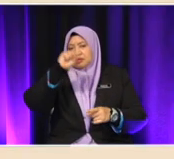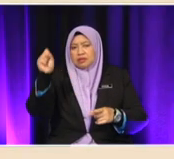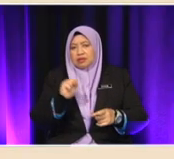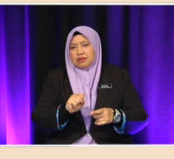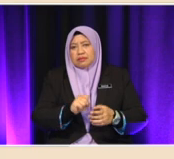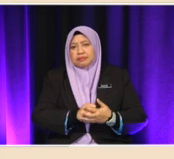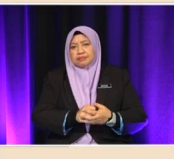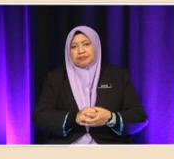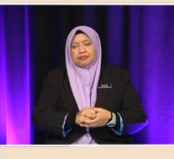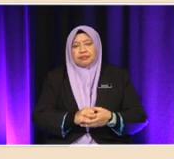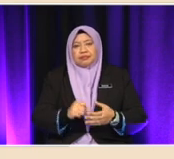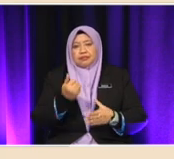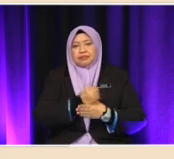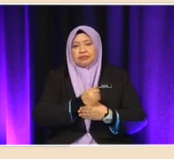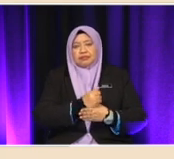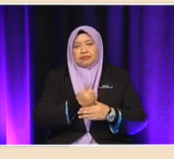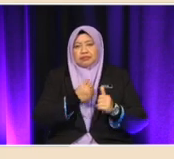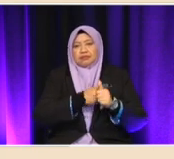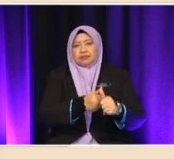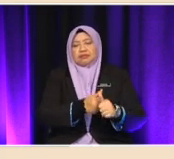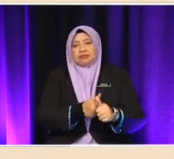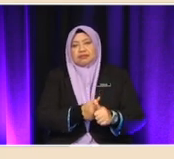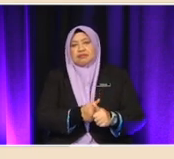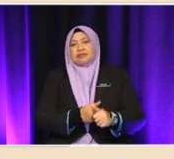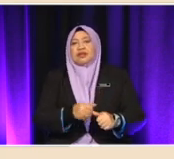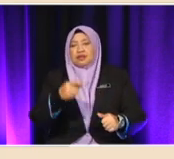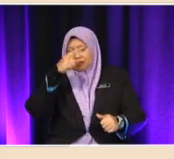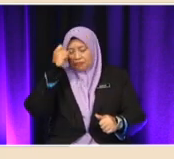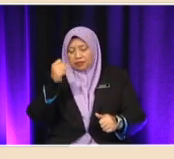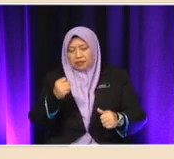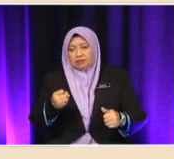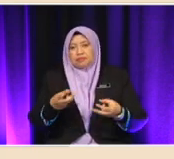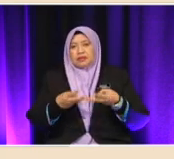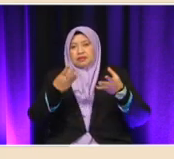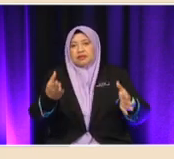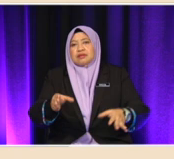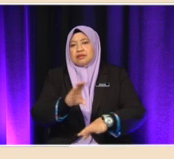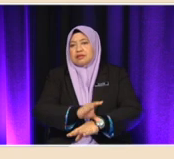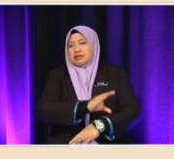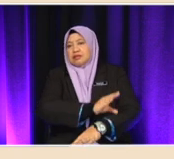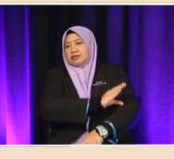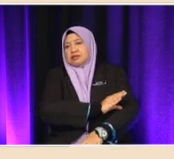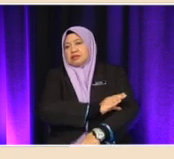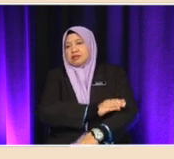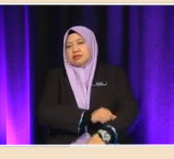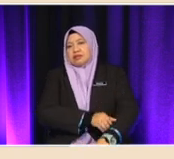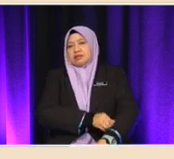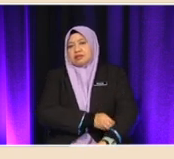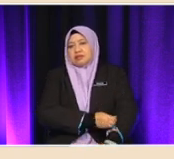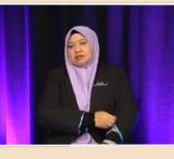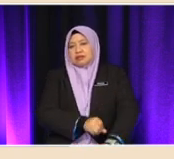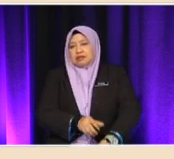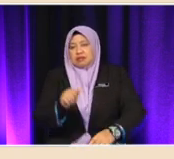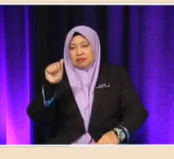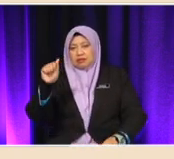peningkatan penawaran komputer Oke kita lihat apakah sebab menyebabkan berlakunya peningkatan penawaran komputer eh